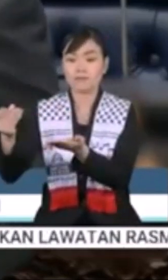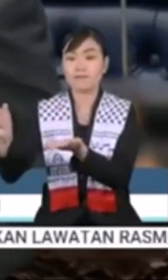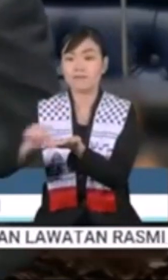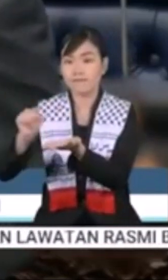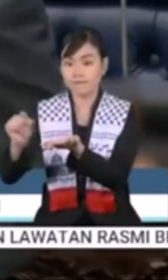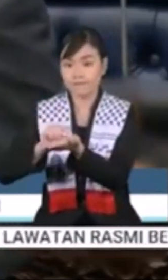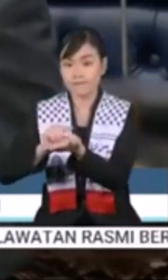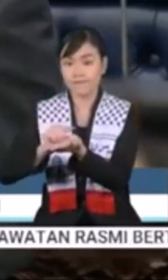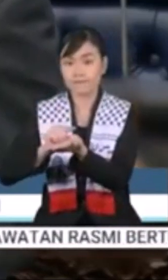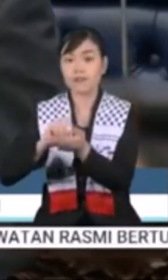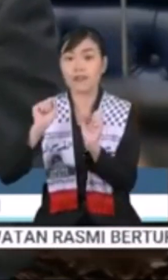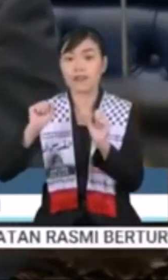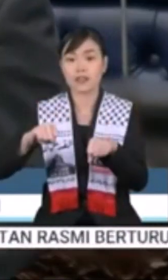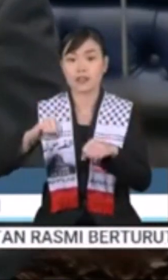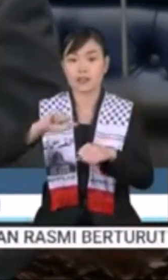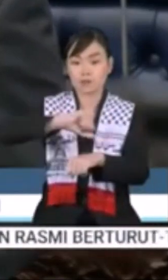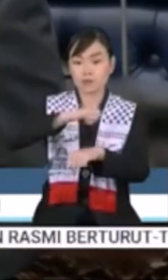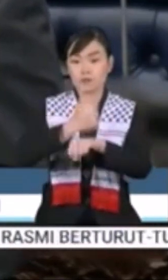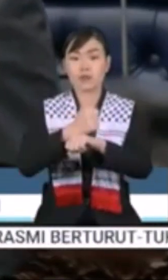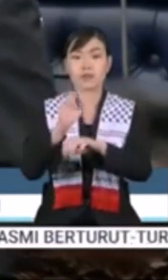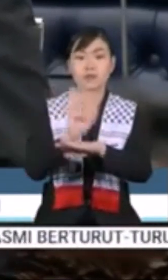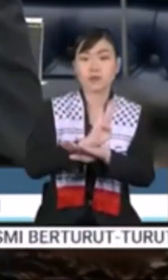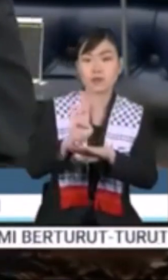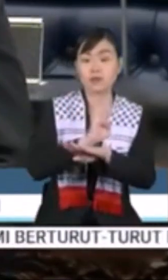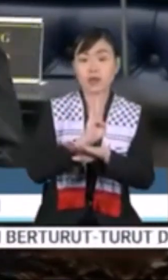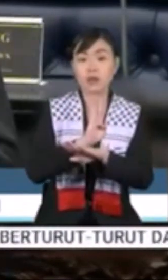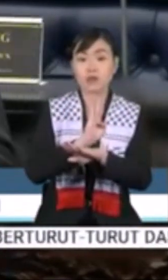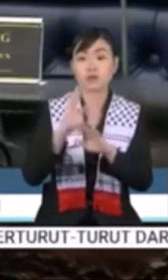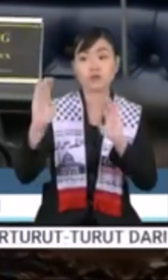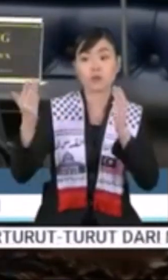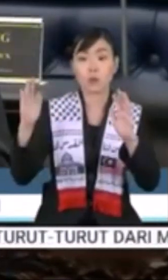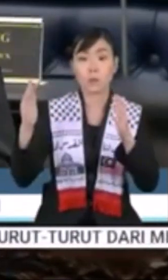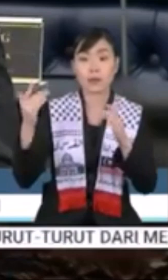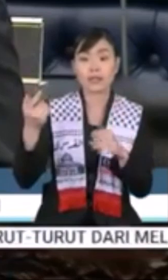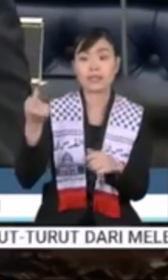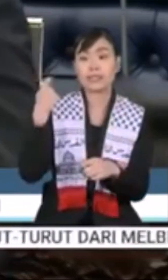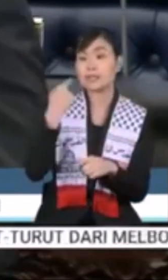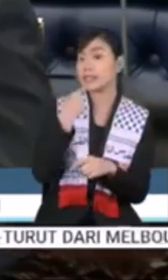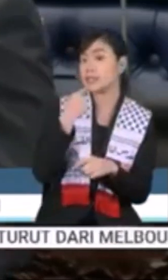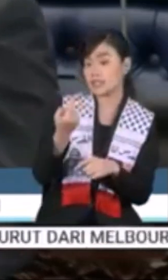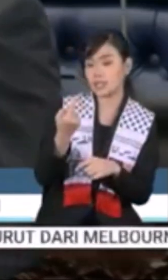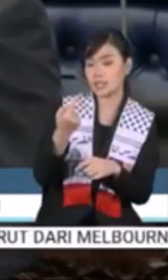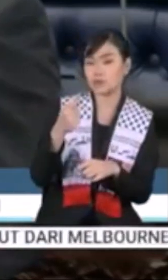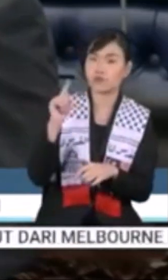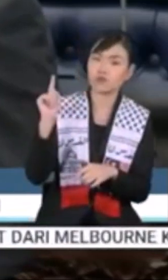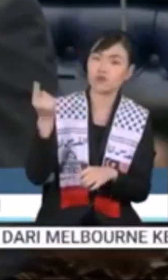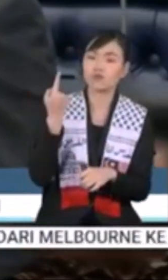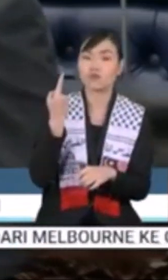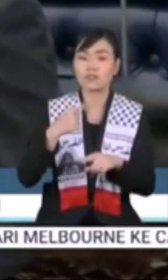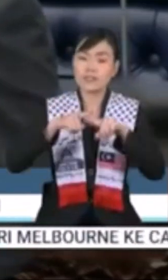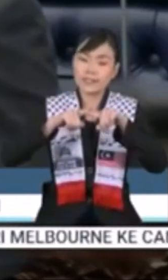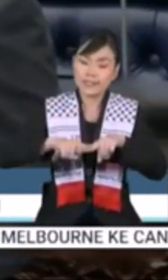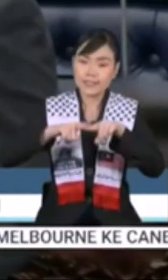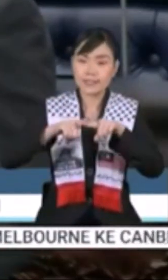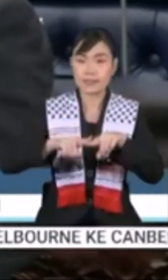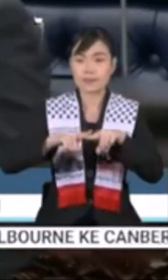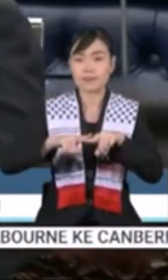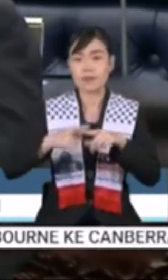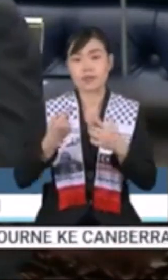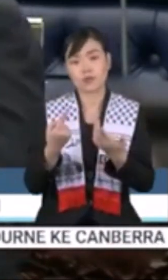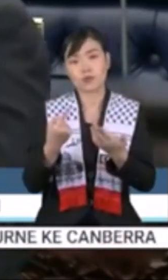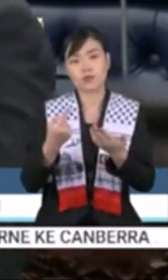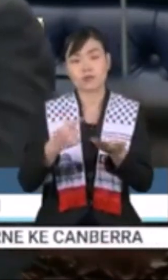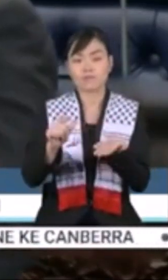membina perniagaan dan meningkatkan pendapatan berbanding seperti yang saya sebut sebelum ini hanya menambah